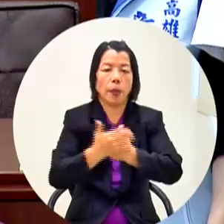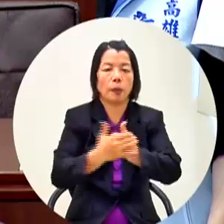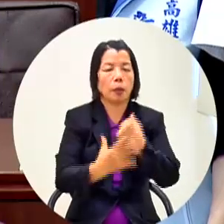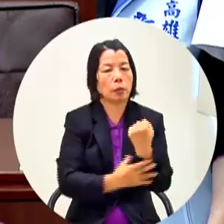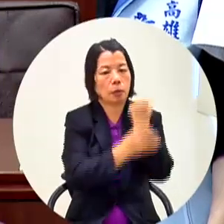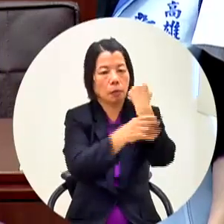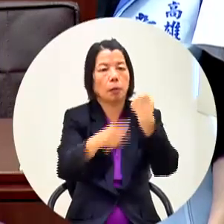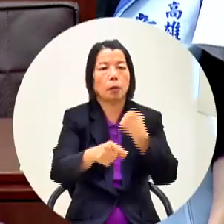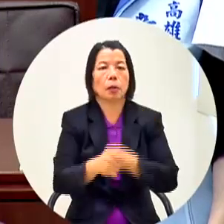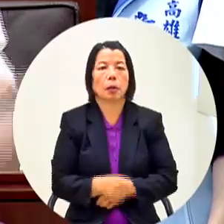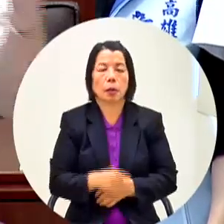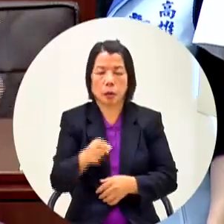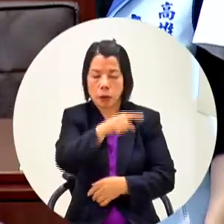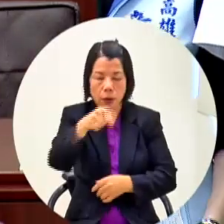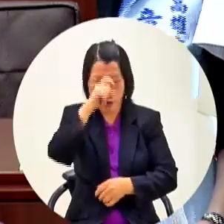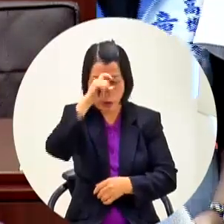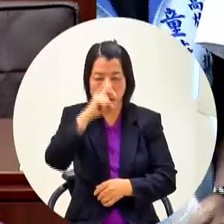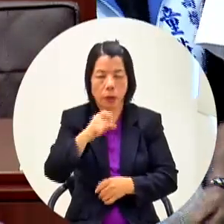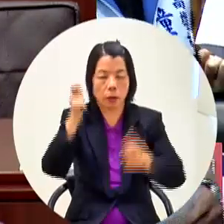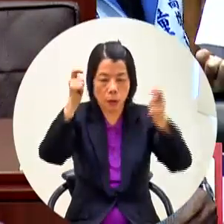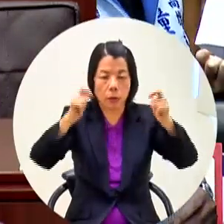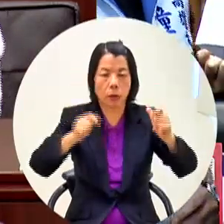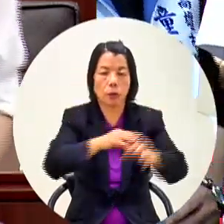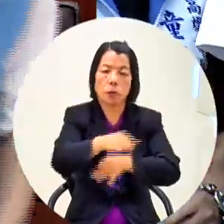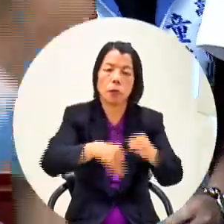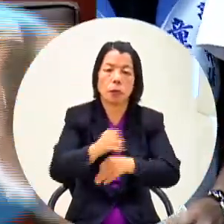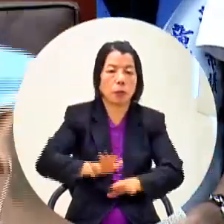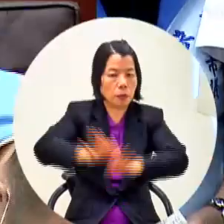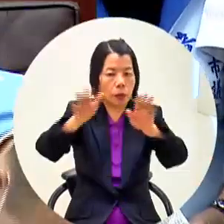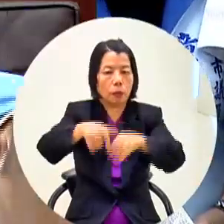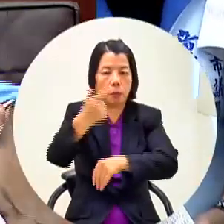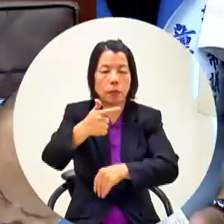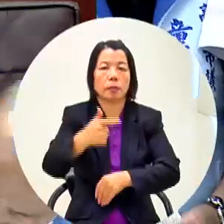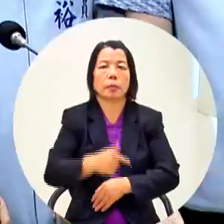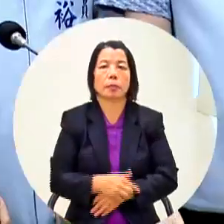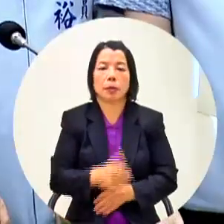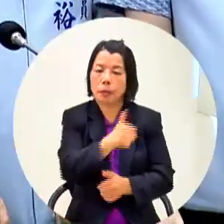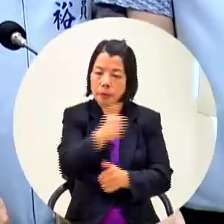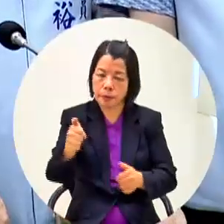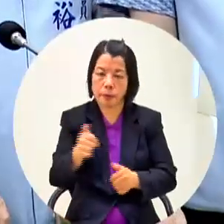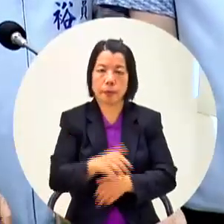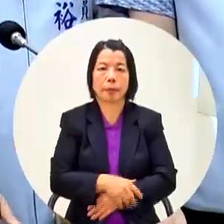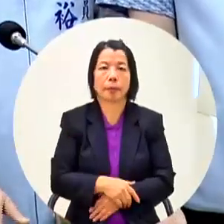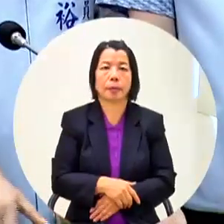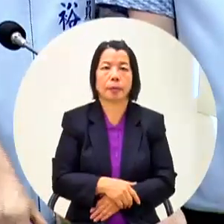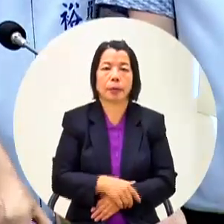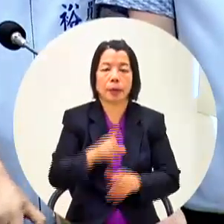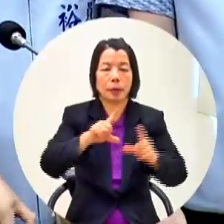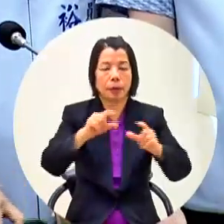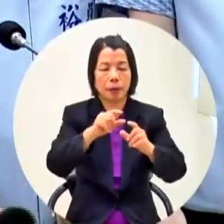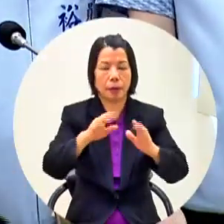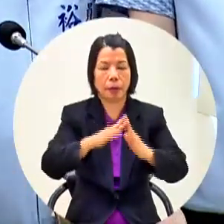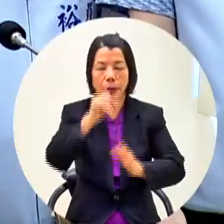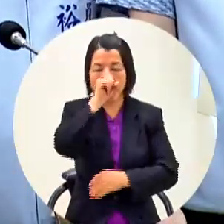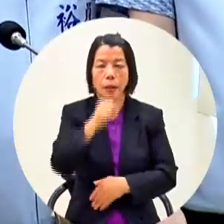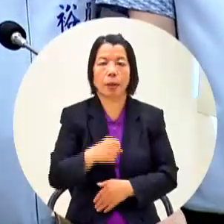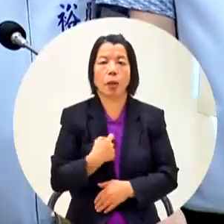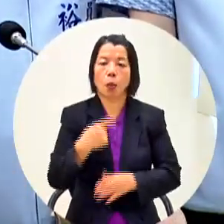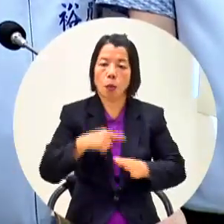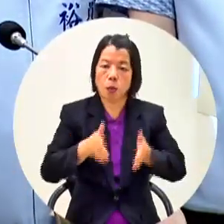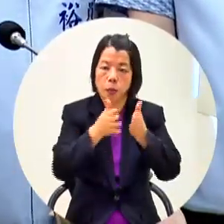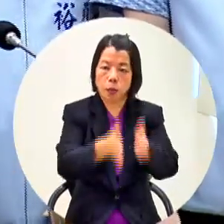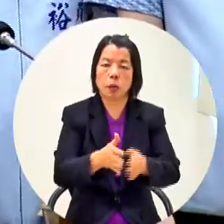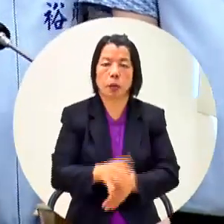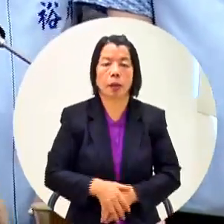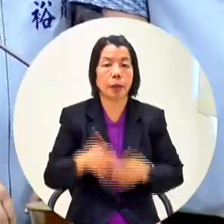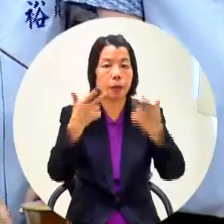家都希望高雄经济赶快冲起来，谢谢大家。 大家好哈，本席针对我们原